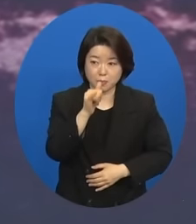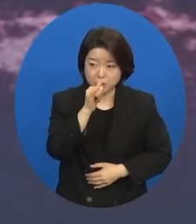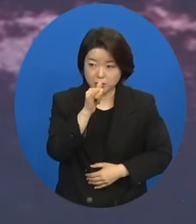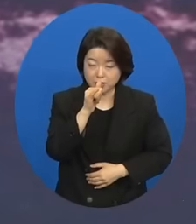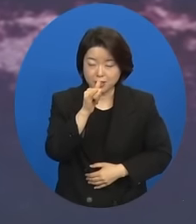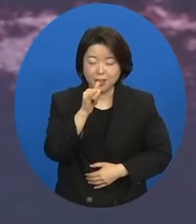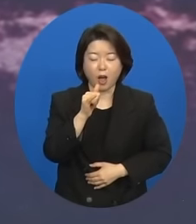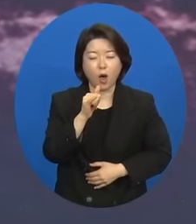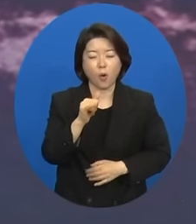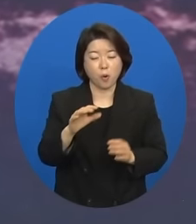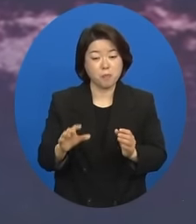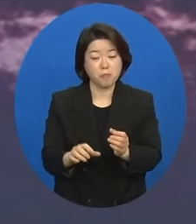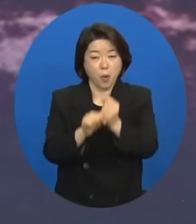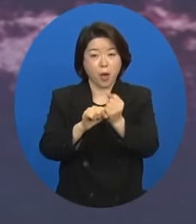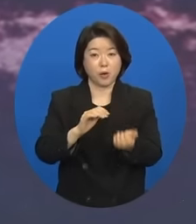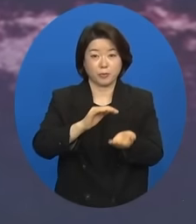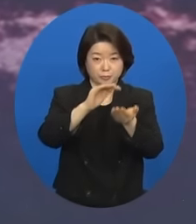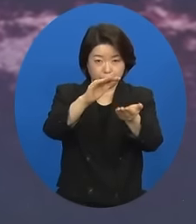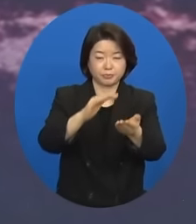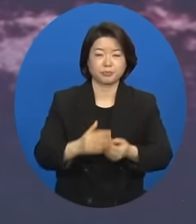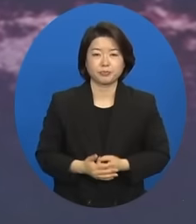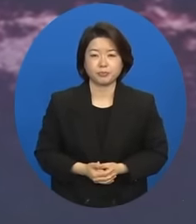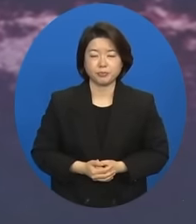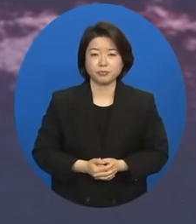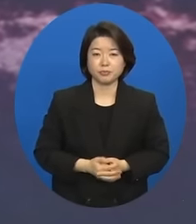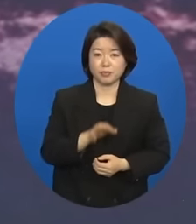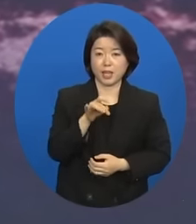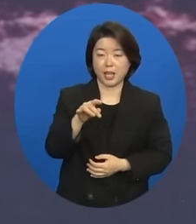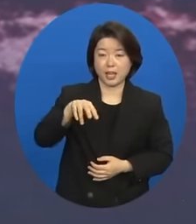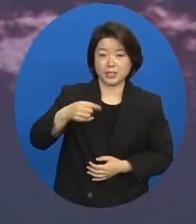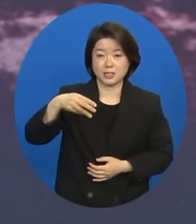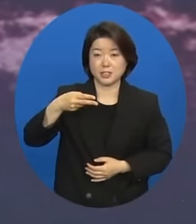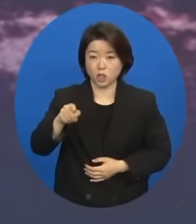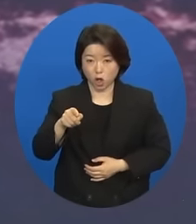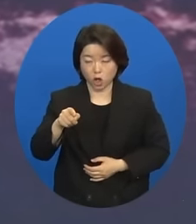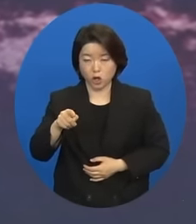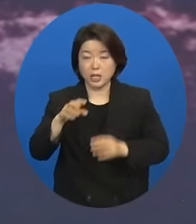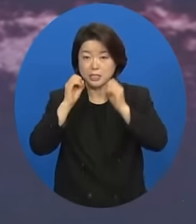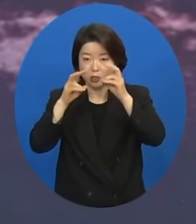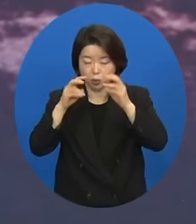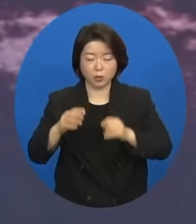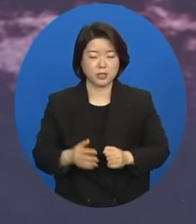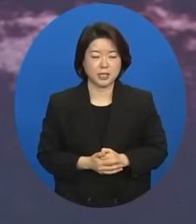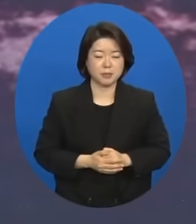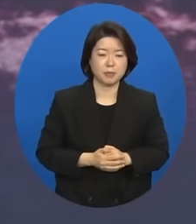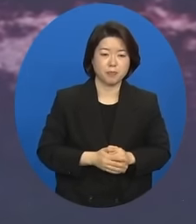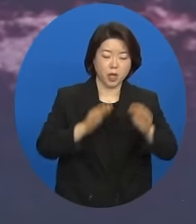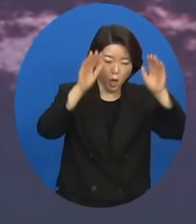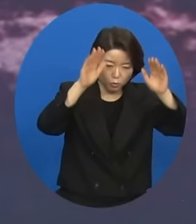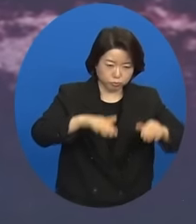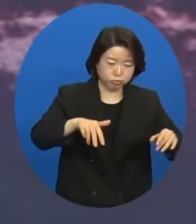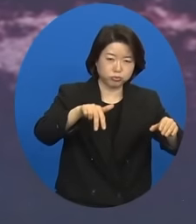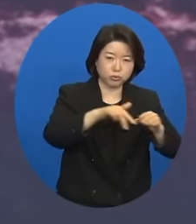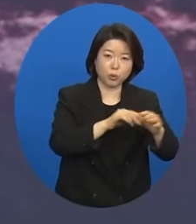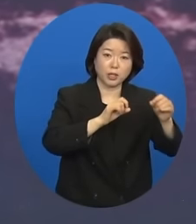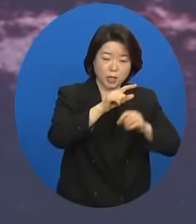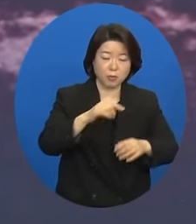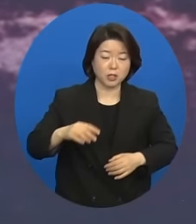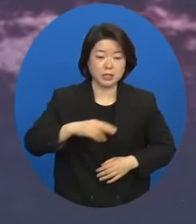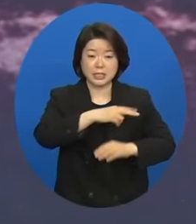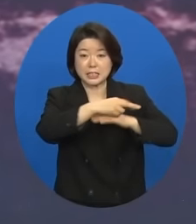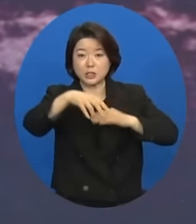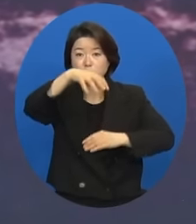요약을 해서 다시 한번 좀 전해드리려고 합니다 스 선교사님 무슬림이 대부분이 인도네시아에서 태어나시고 그런데